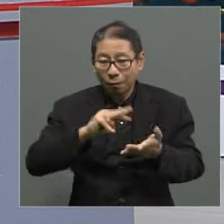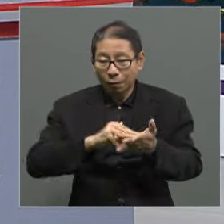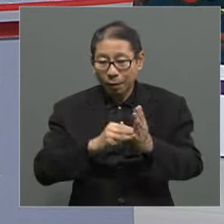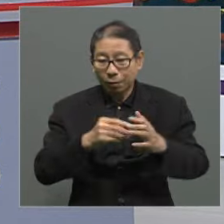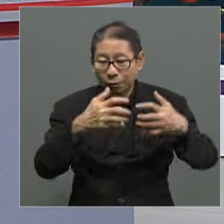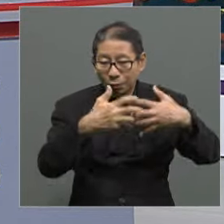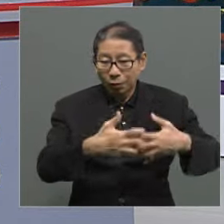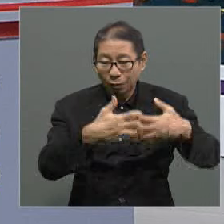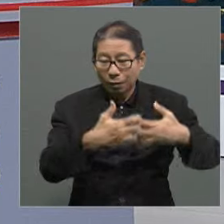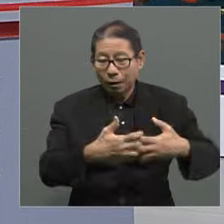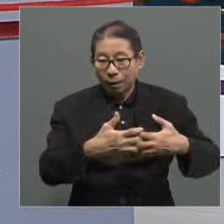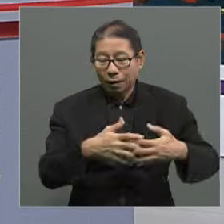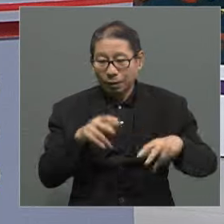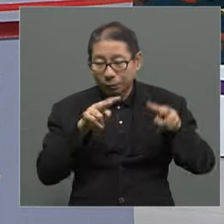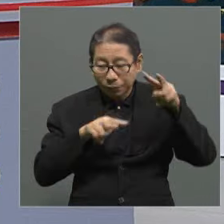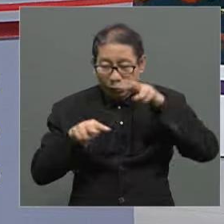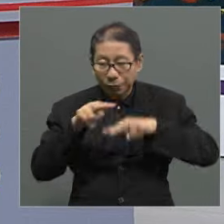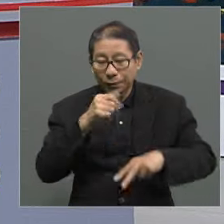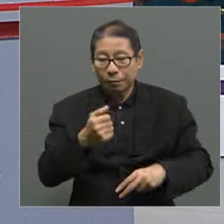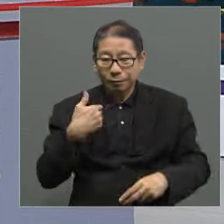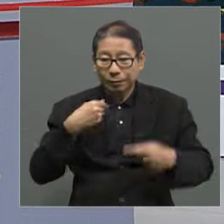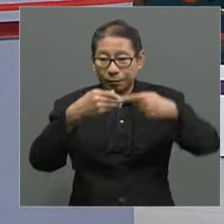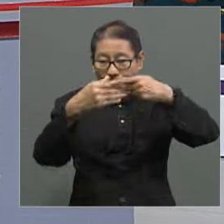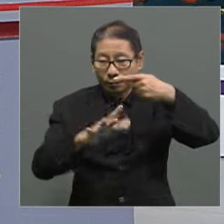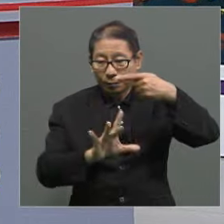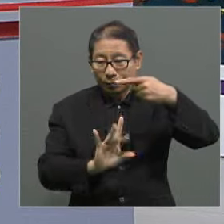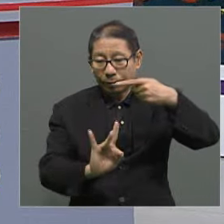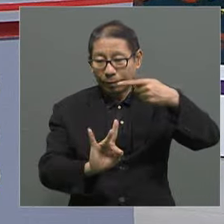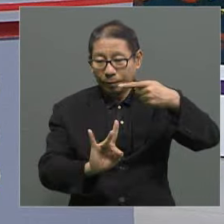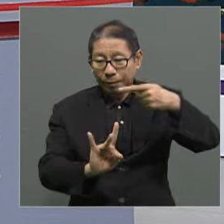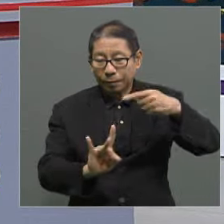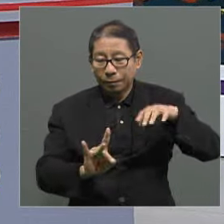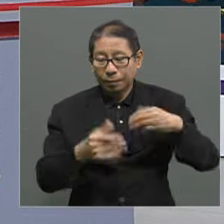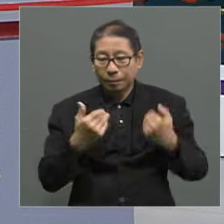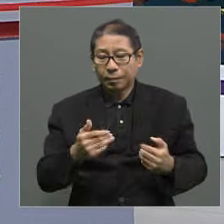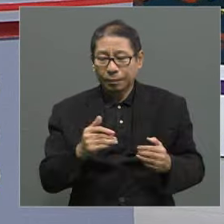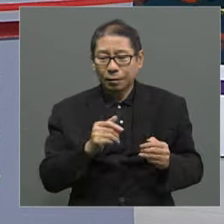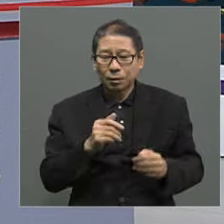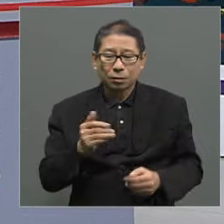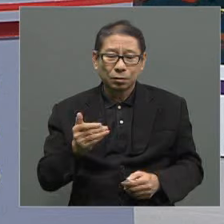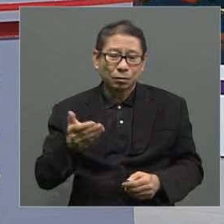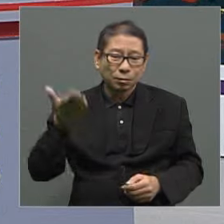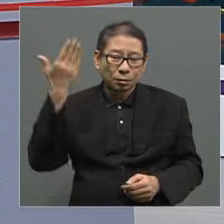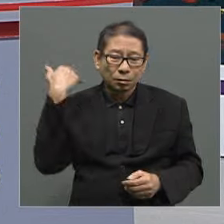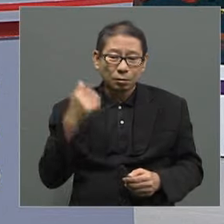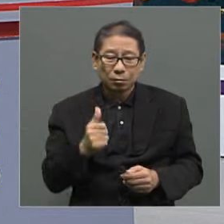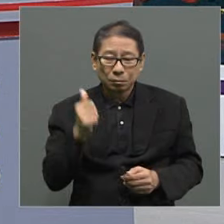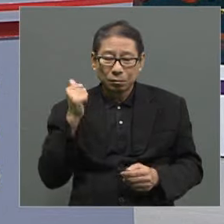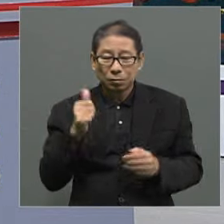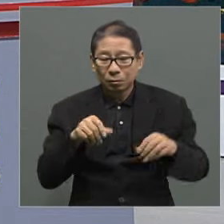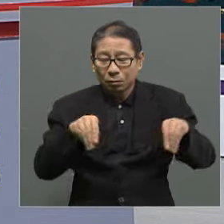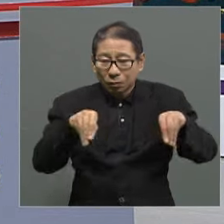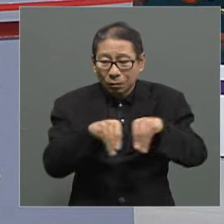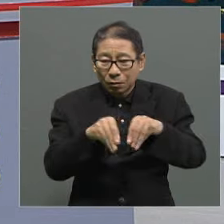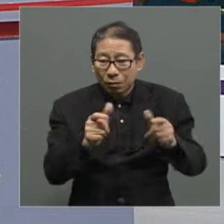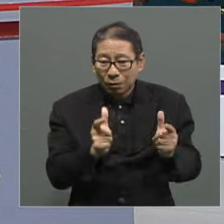โรงงานที่กรมโรงงานเขลงไปดูได้เนี่ยมันมีแค่ 8ที่ที่เหลือที่เราเห็นเคุณผู้ชมมันเล็กกว่านั้นตอนเยไปมากลายเป็นว่าไอ้ที่เล็ก